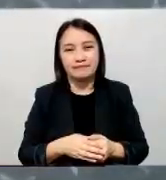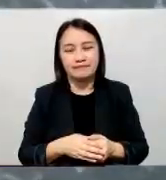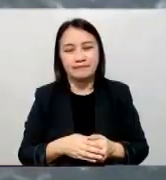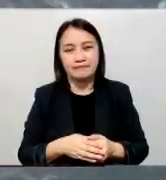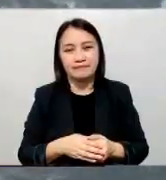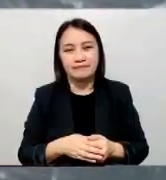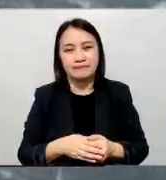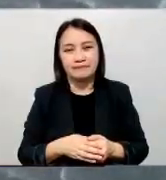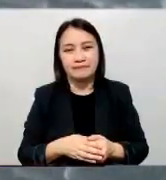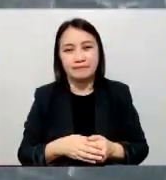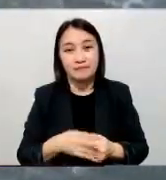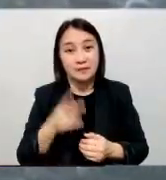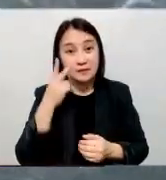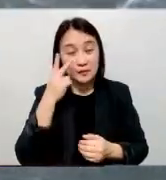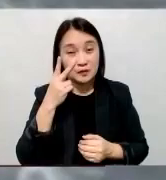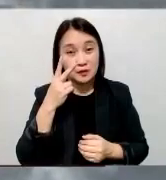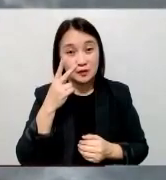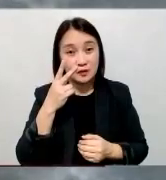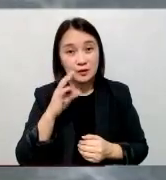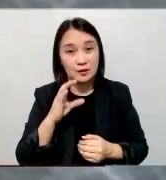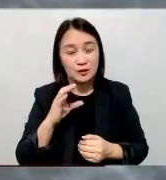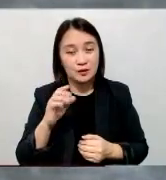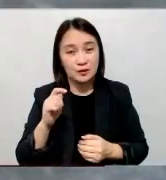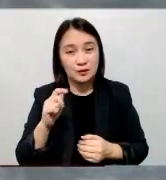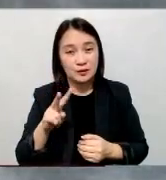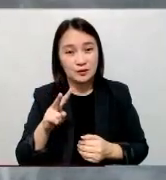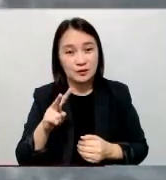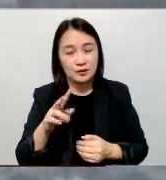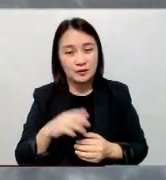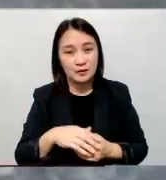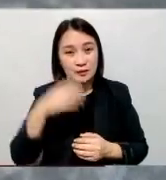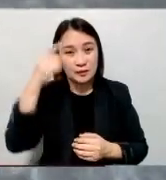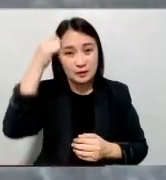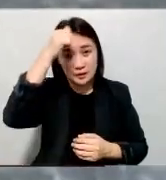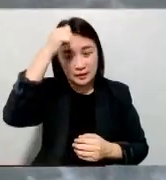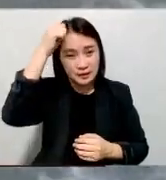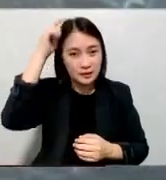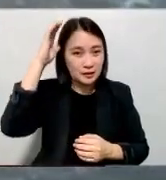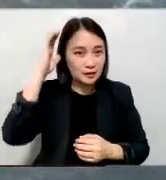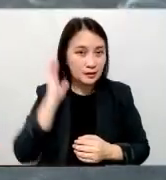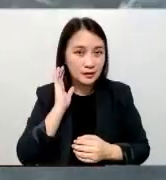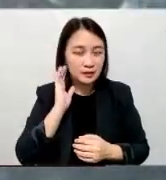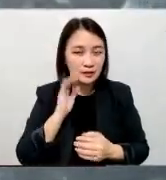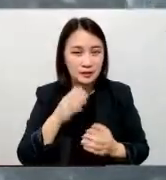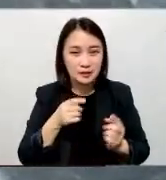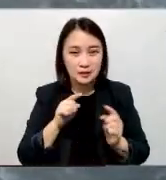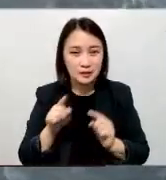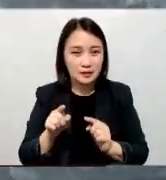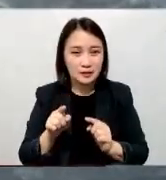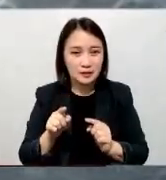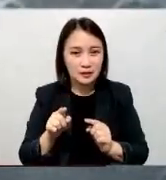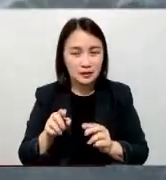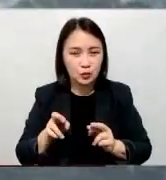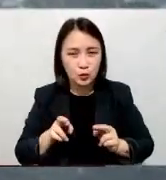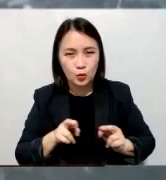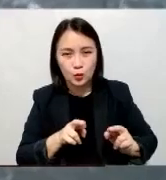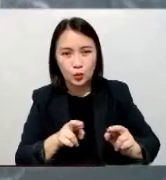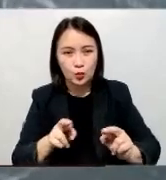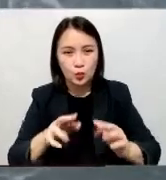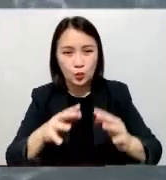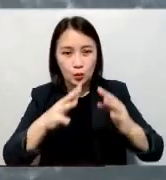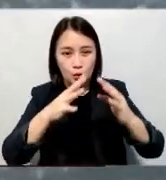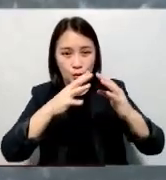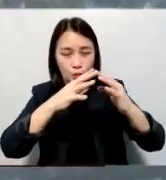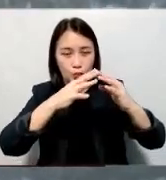Sa videong yan nakuha sa Alaska sa Amerika, makikita ang ragasan ng tubig. Maya-maya, biglang gumuho